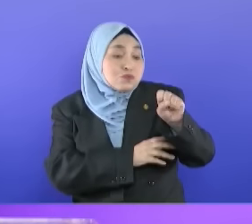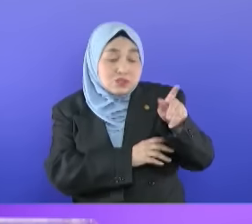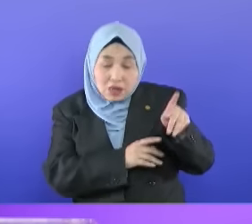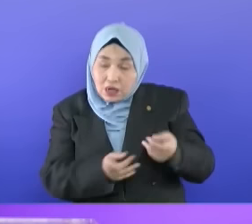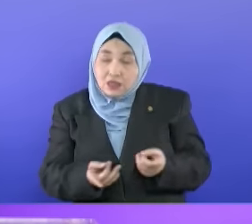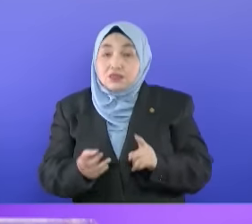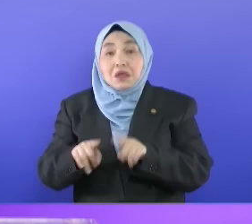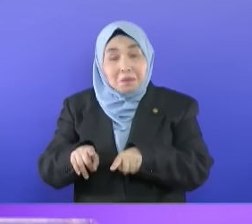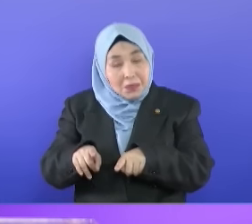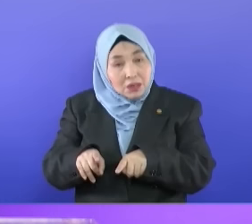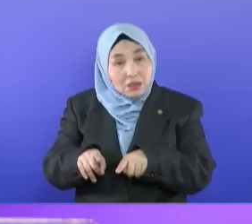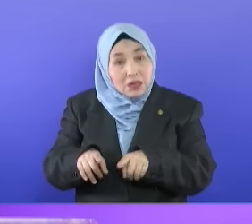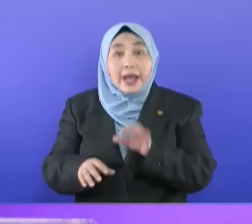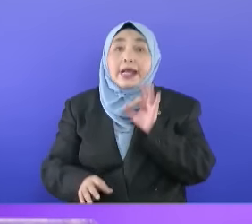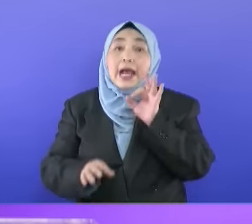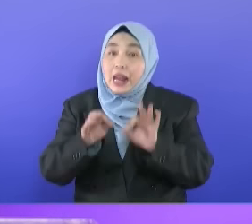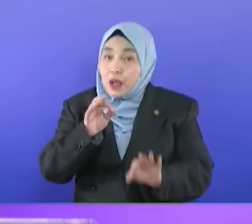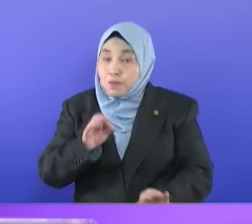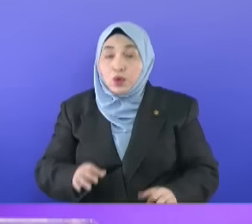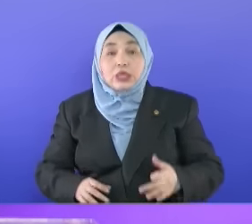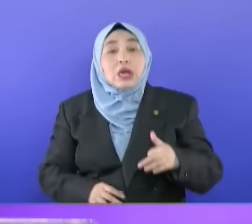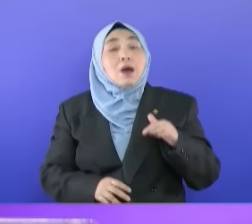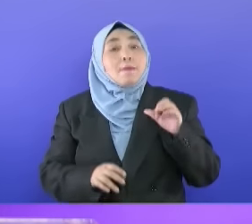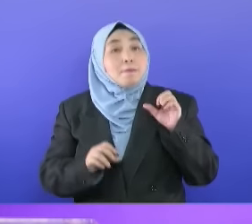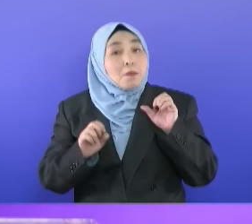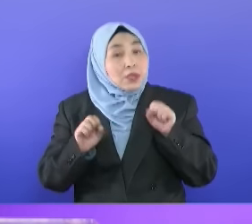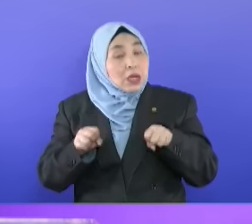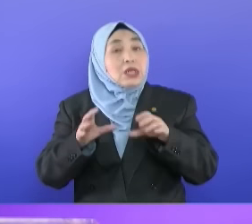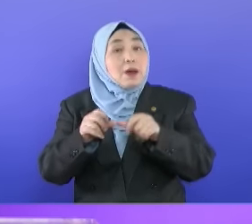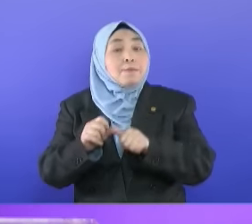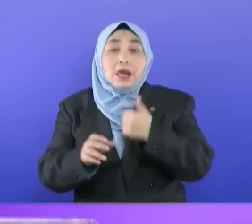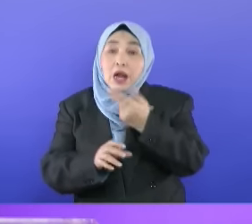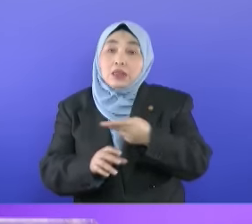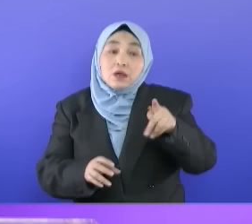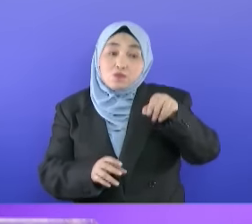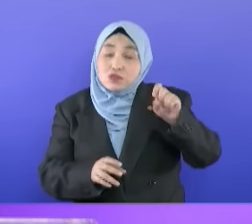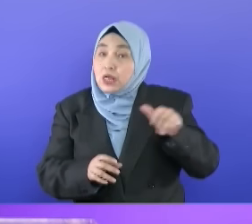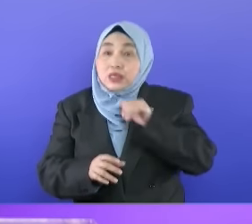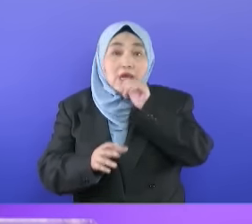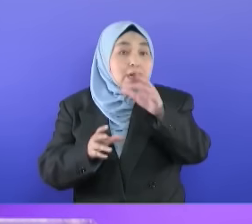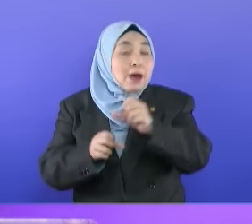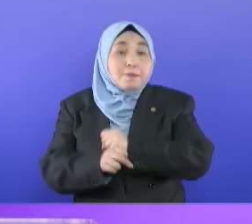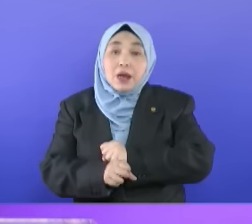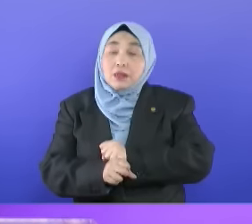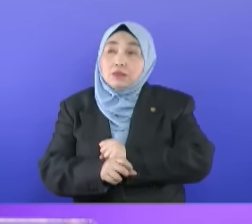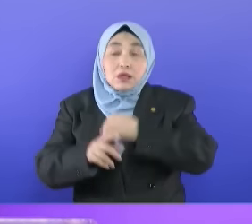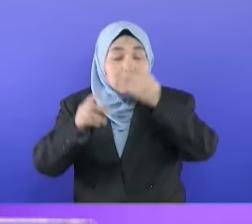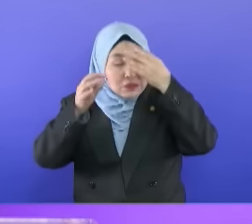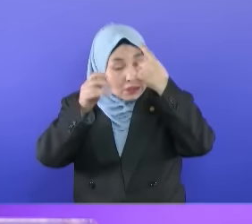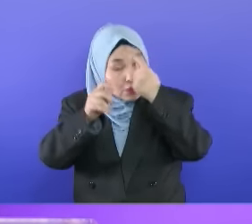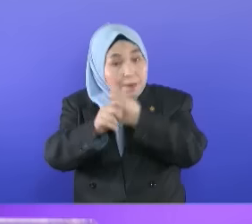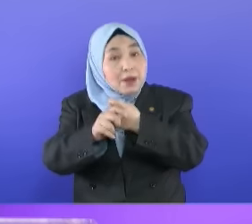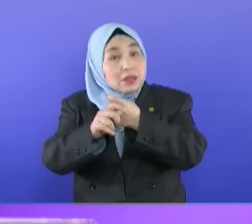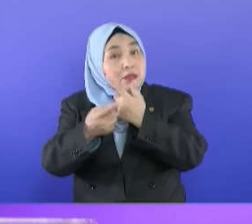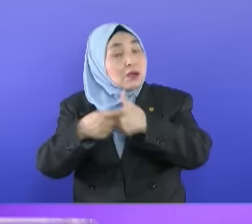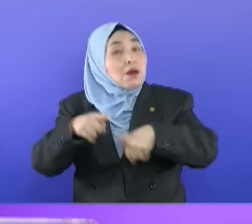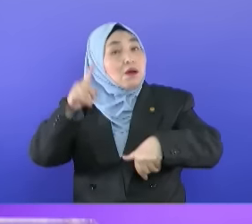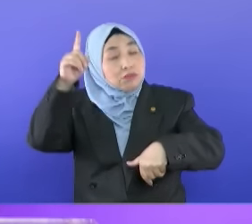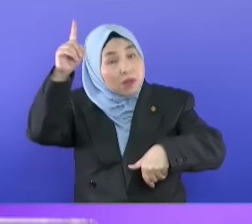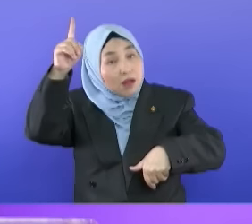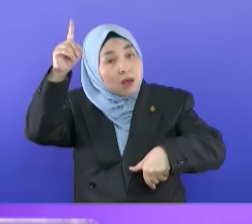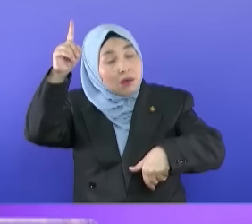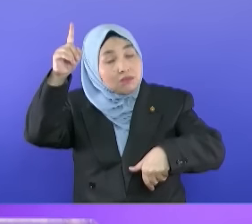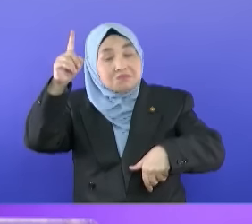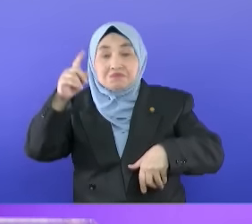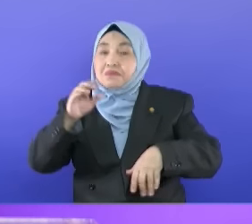tersebut Kalaupun dia wajar dapat harta pusaka tetapi tidak mendapat Qada daripada Allah Subhanahu Wa Ta'ala maka